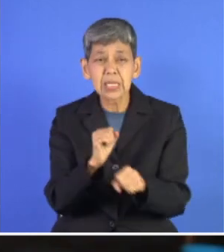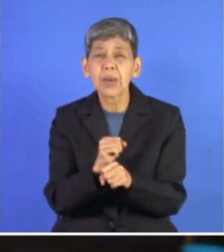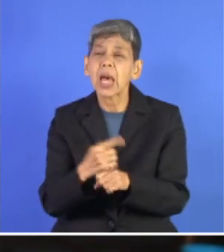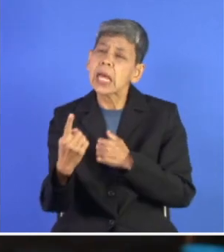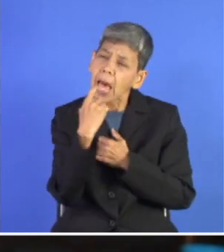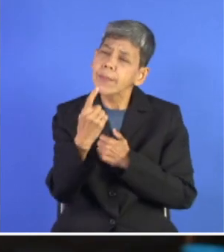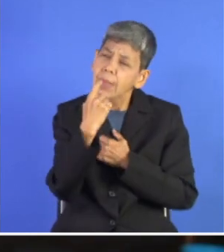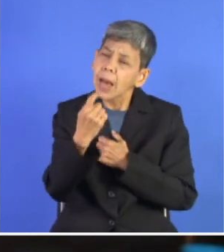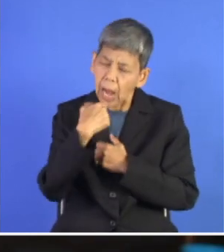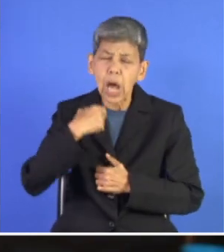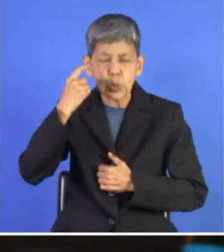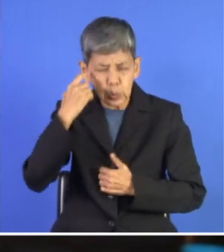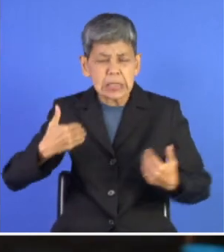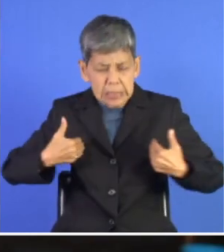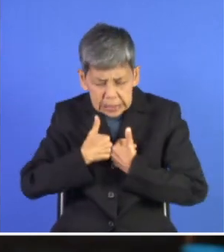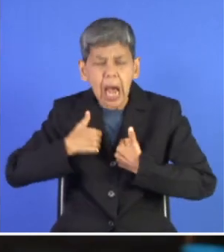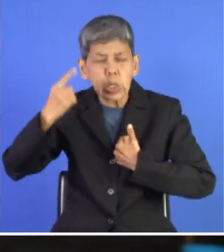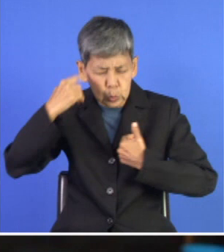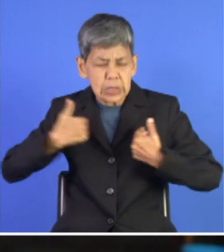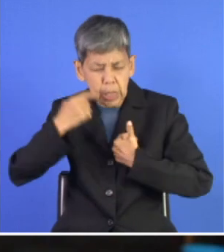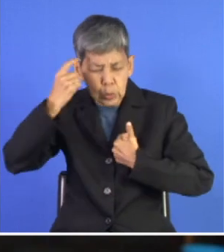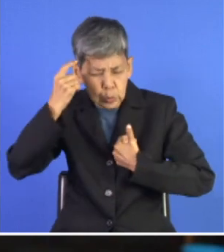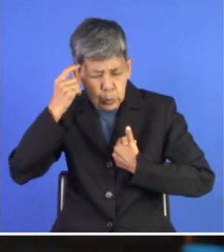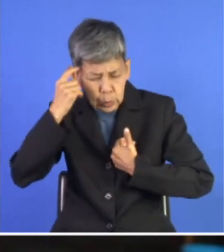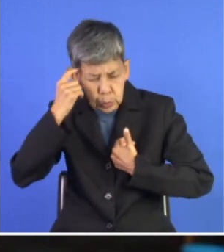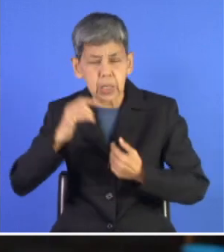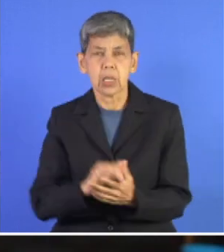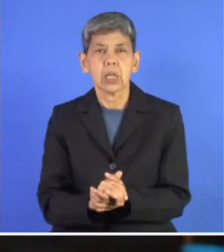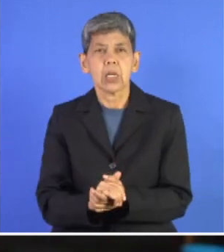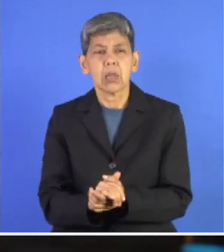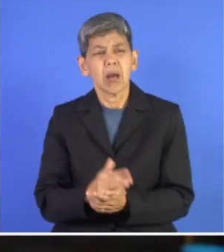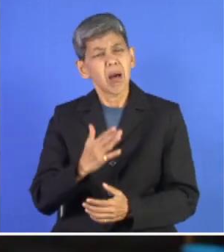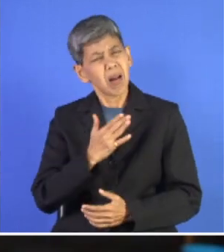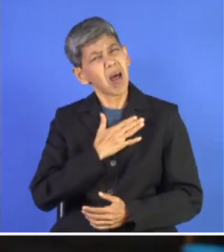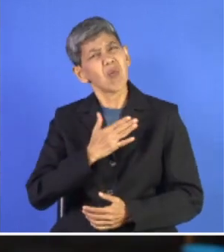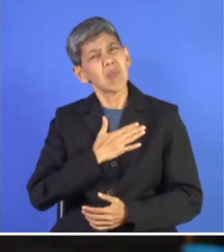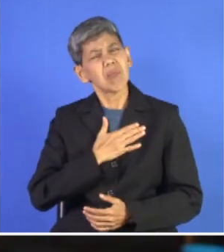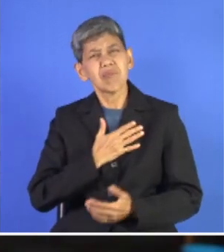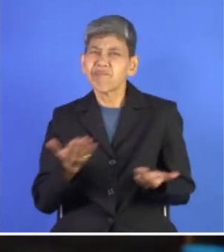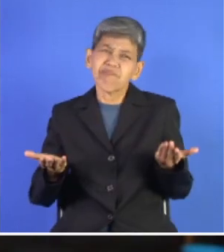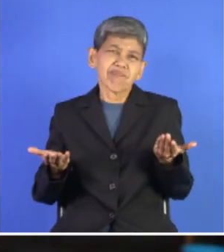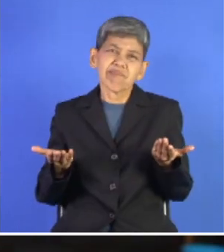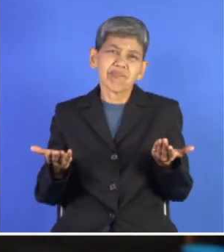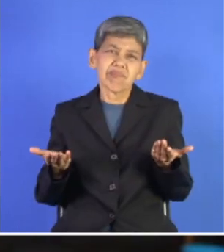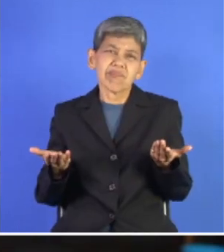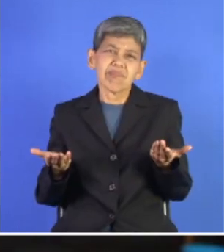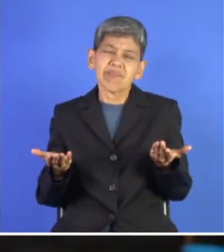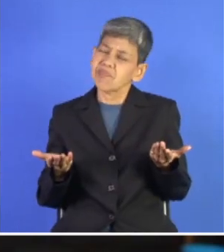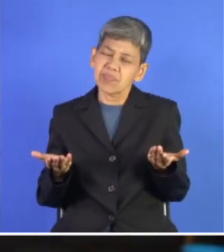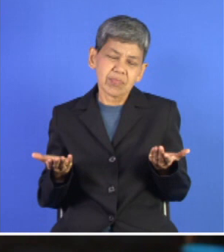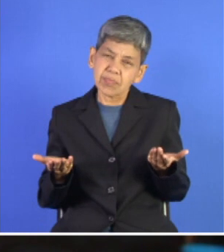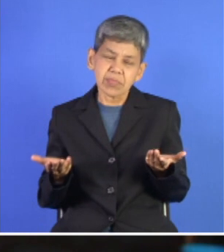นั้นเองรู้แหละว่าเขาเหนื่อยเขาอะไรแต่ว่าเราก็ไม่รู้สิพี่